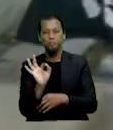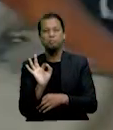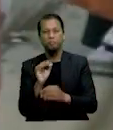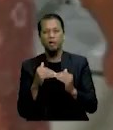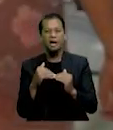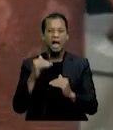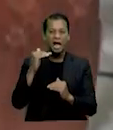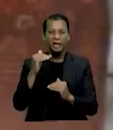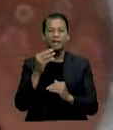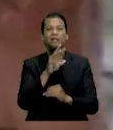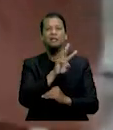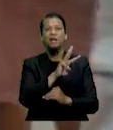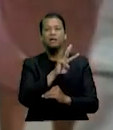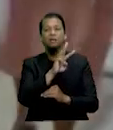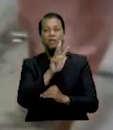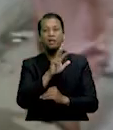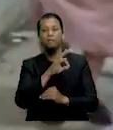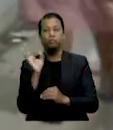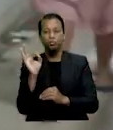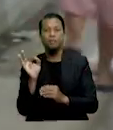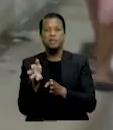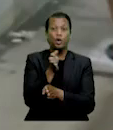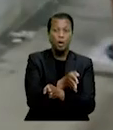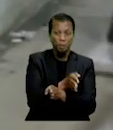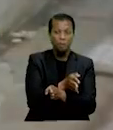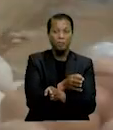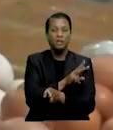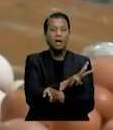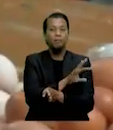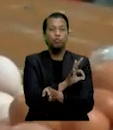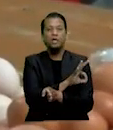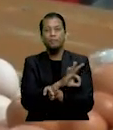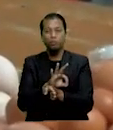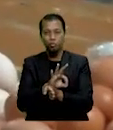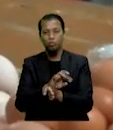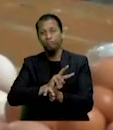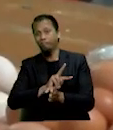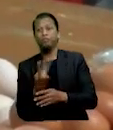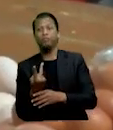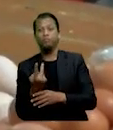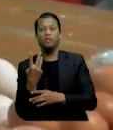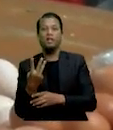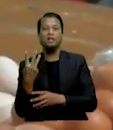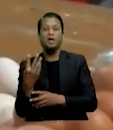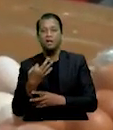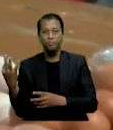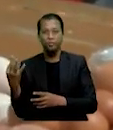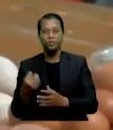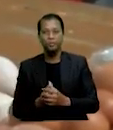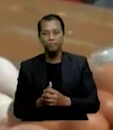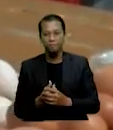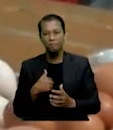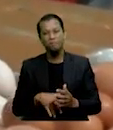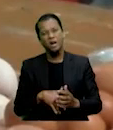Rp33.000 per kilogramnya, yang mana semula ini seharga Rp30.000. Cukup sedih ya, karena cukup lumayan